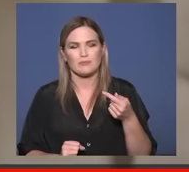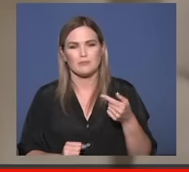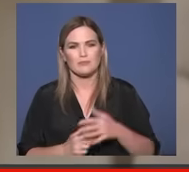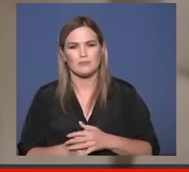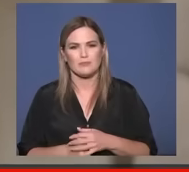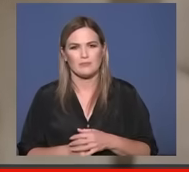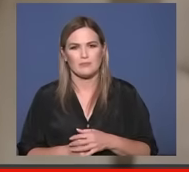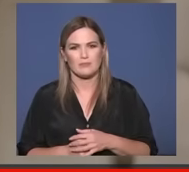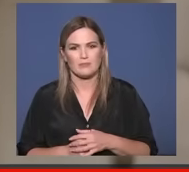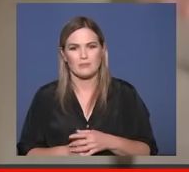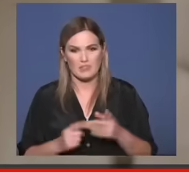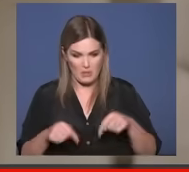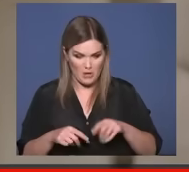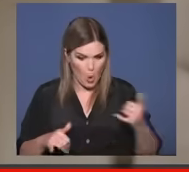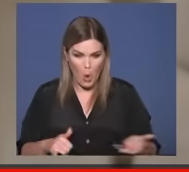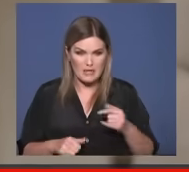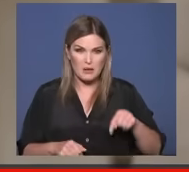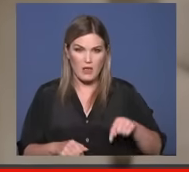זה מכאן. כל הזמן זה ככה.